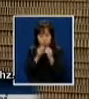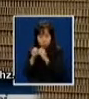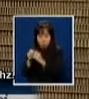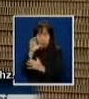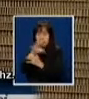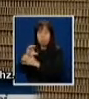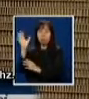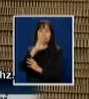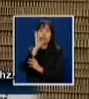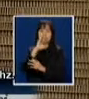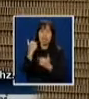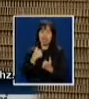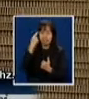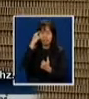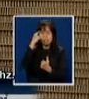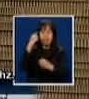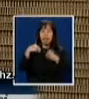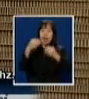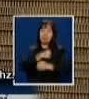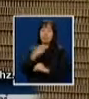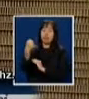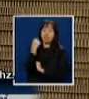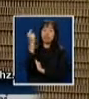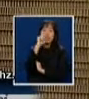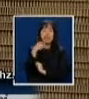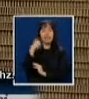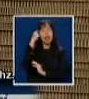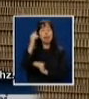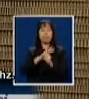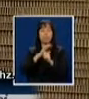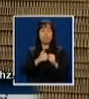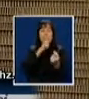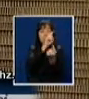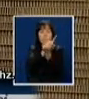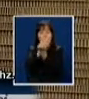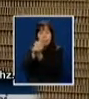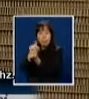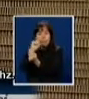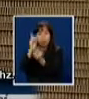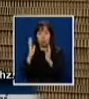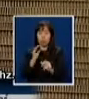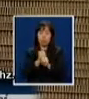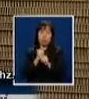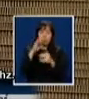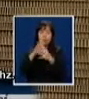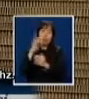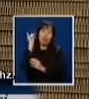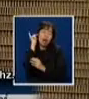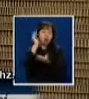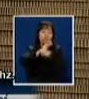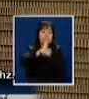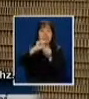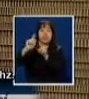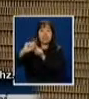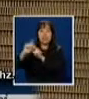นะครับเพื่อที่จะให้เกิดความมั่นใจนะครับผมก็เลยได้ไปพบปะกับบรรดาสื่อสารมวลชนนะครับในสัปดาห์ที่ผ่านมา